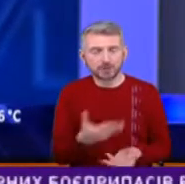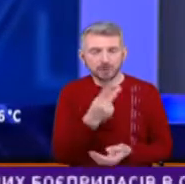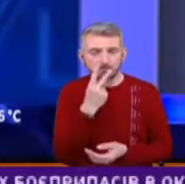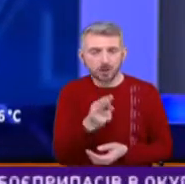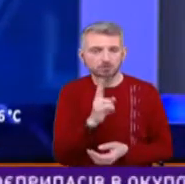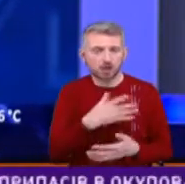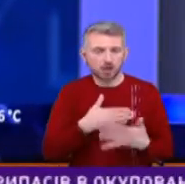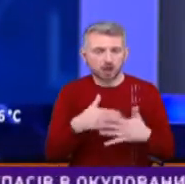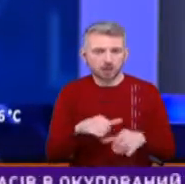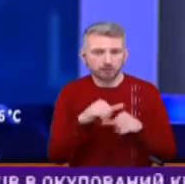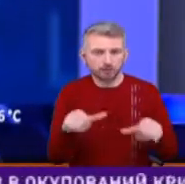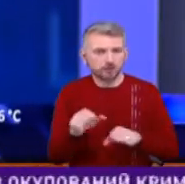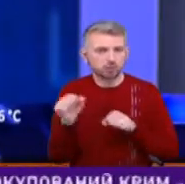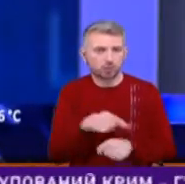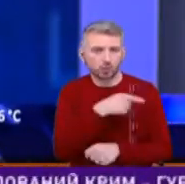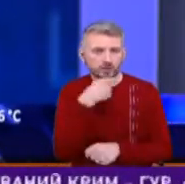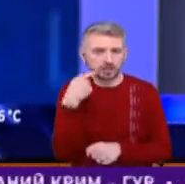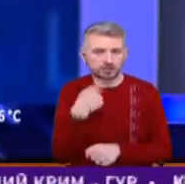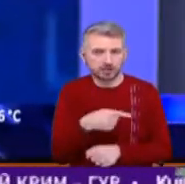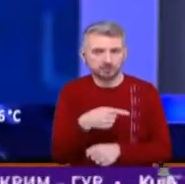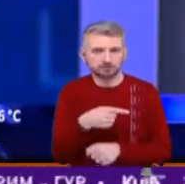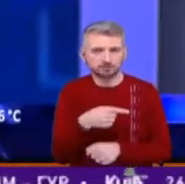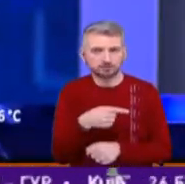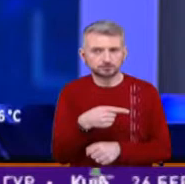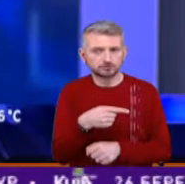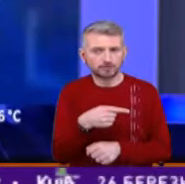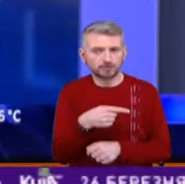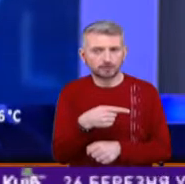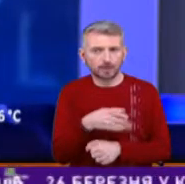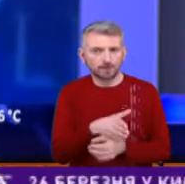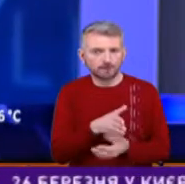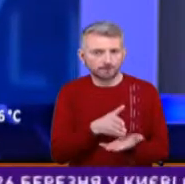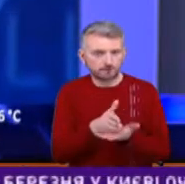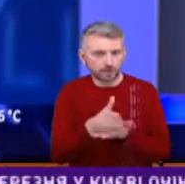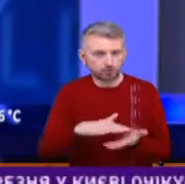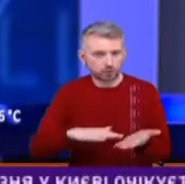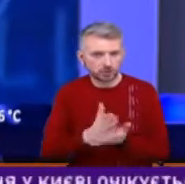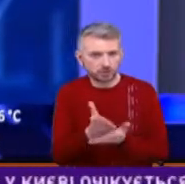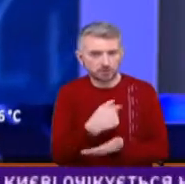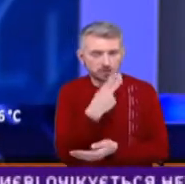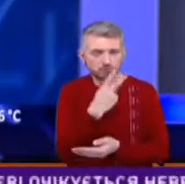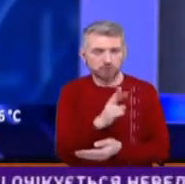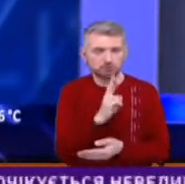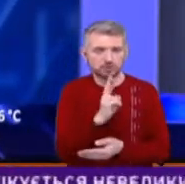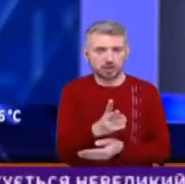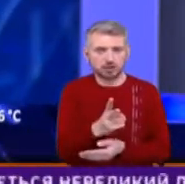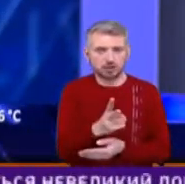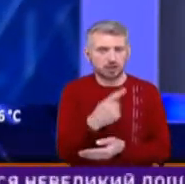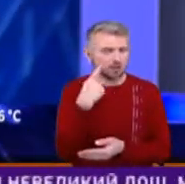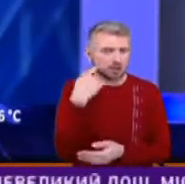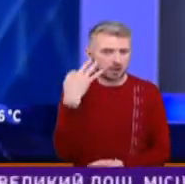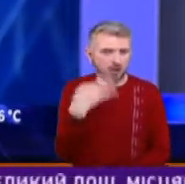як активізувався проросійський якби, фланг політичний. Ми бачимо, наскільки